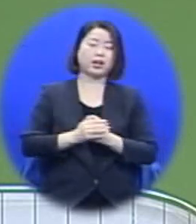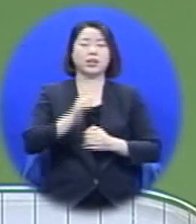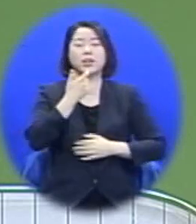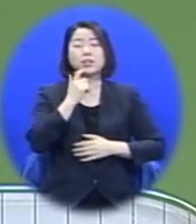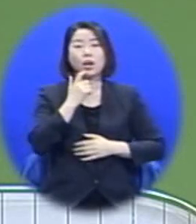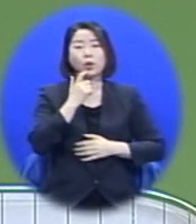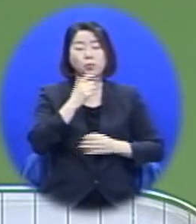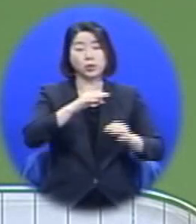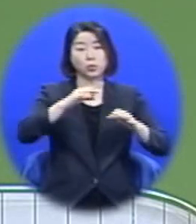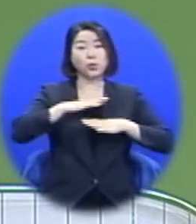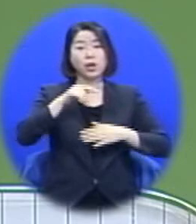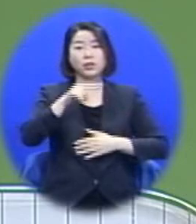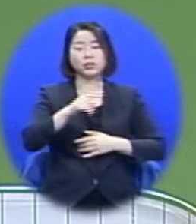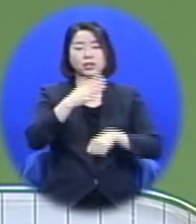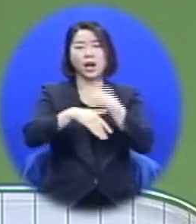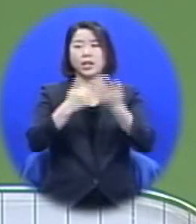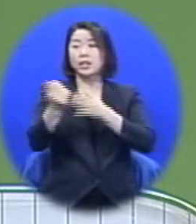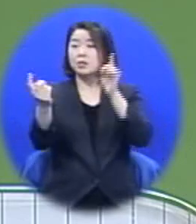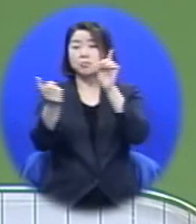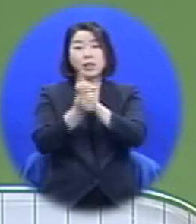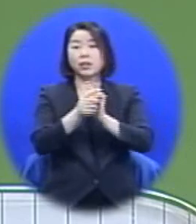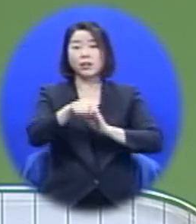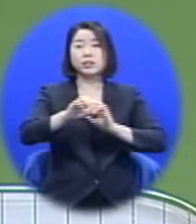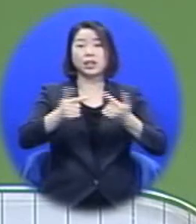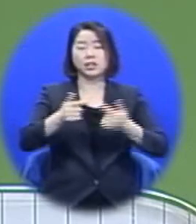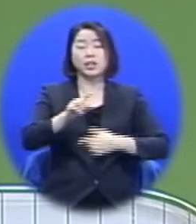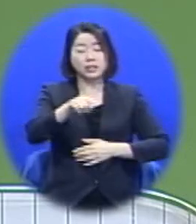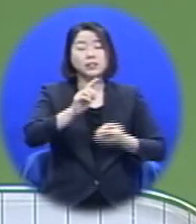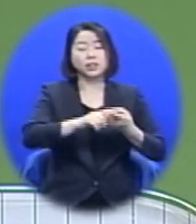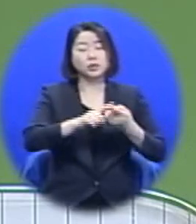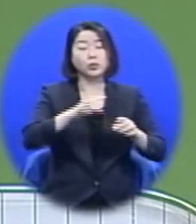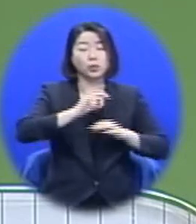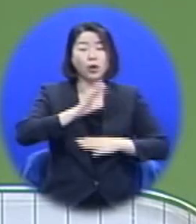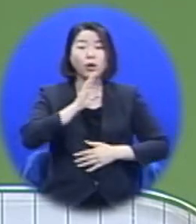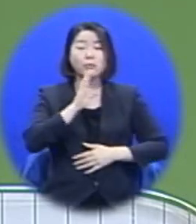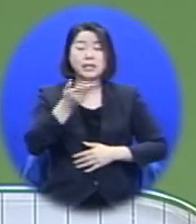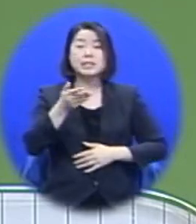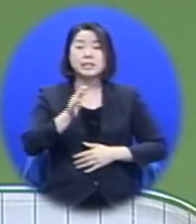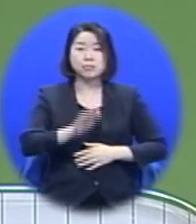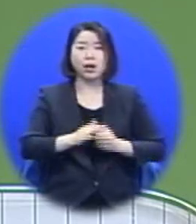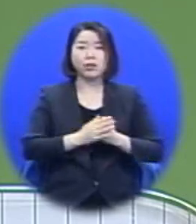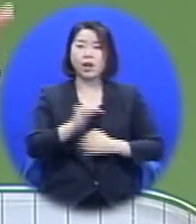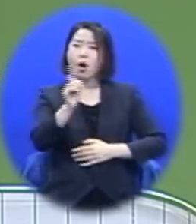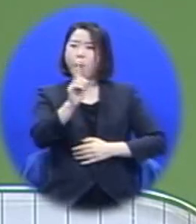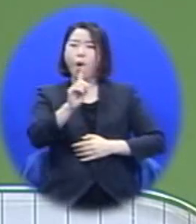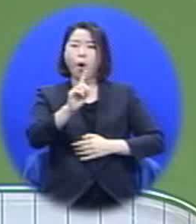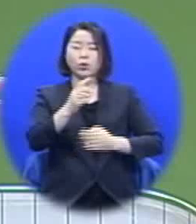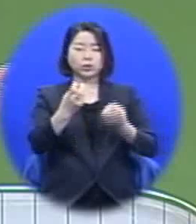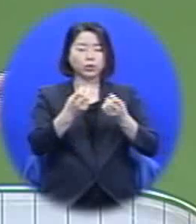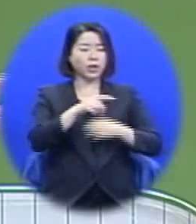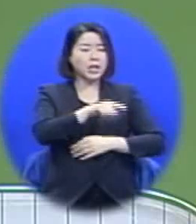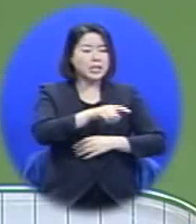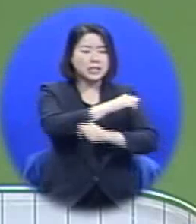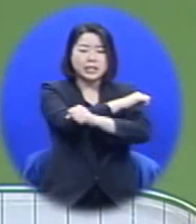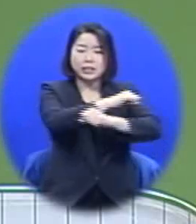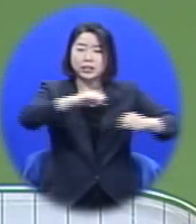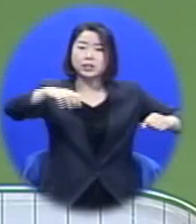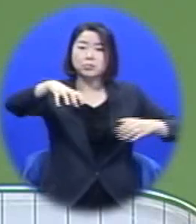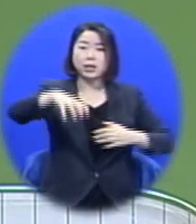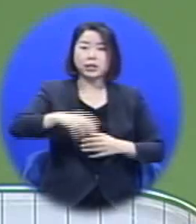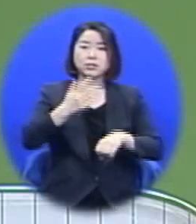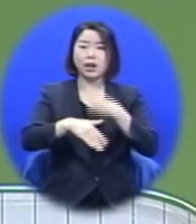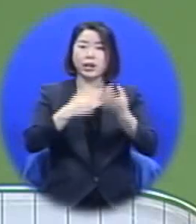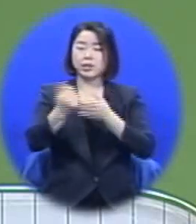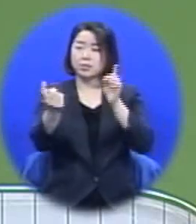하나님을 만난 게 아닙니다 그 자체도 정말 놀라운 일이죠 그런데 어떻게 이 들판에서 하나님을 만날 수 있냐는